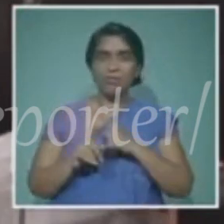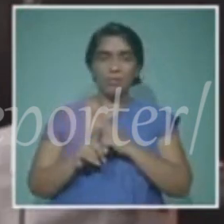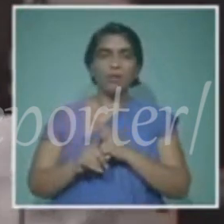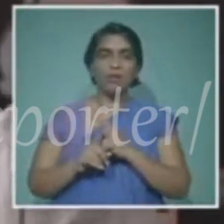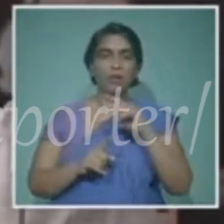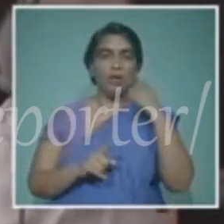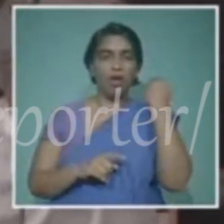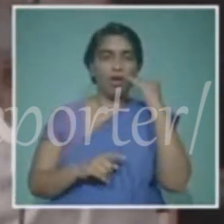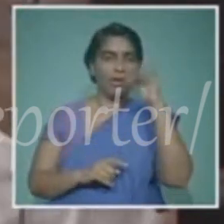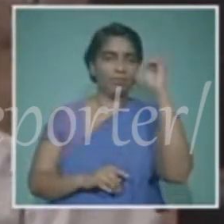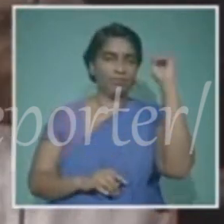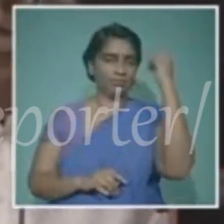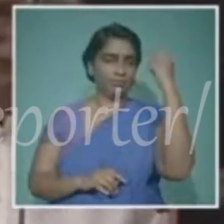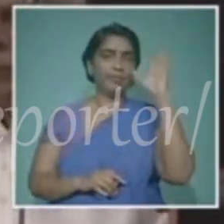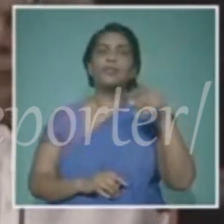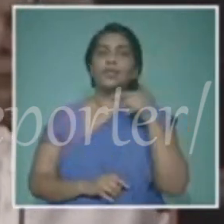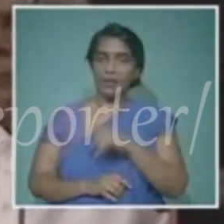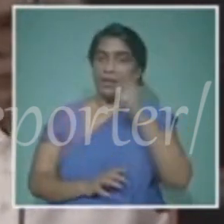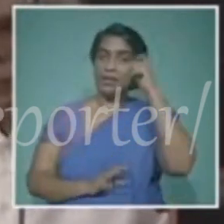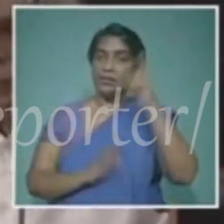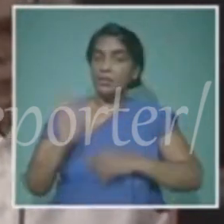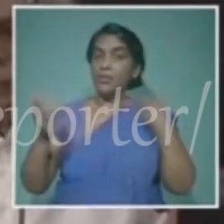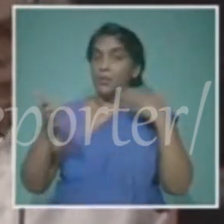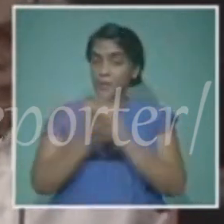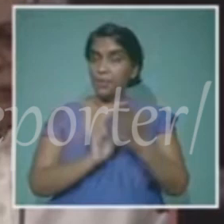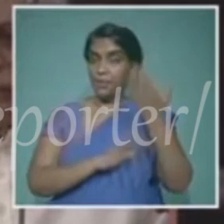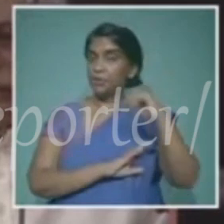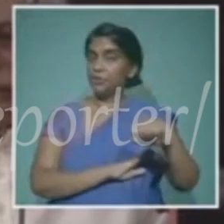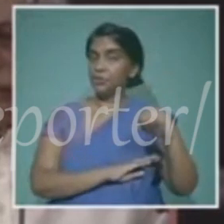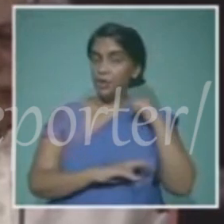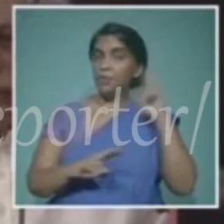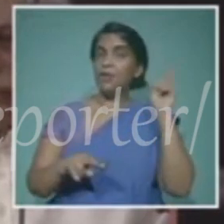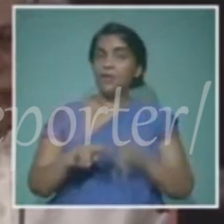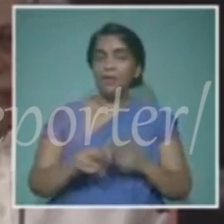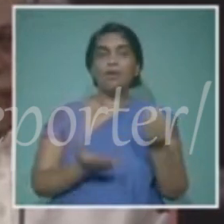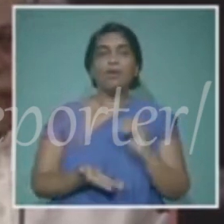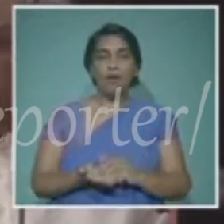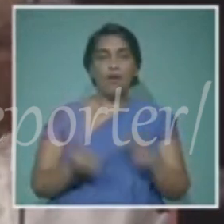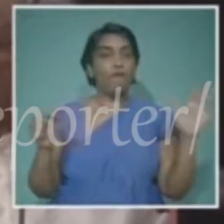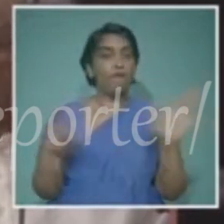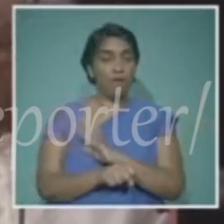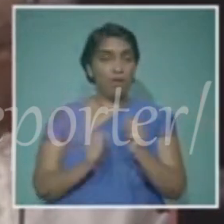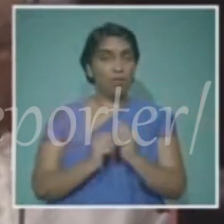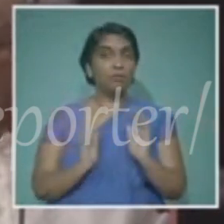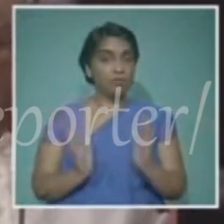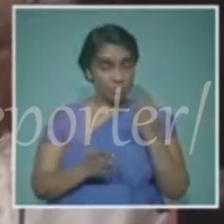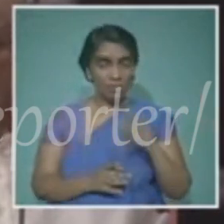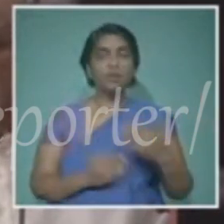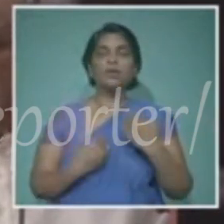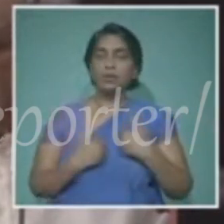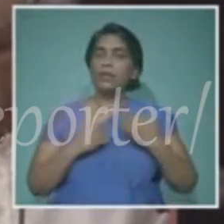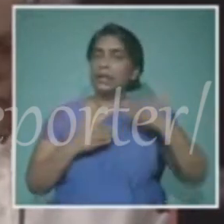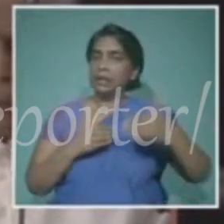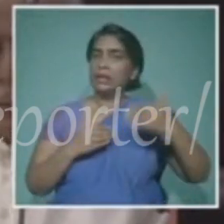කොළඑළියක් දැල්වී තිබෙනවා. ජපානය සමග පෙර පැවති ශක්තිමත් මිත්‍රත්වය යළි සම්පූර්ණයෙන්ම ඇතිකර ගැනීමට අපි